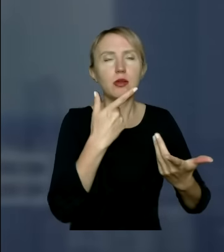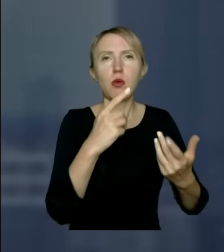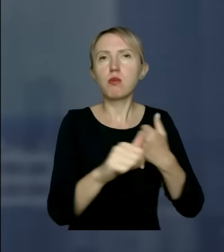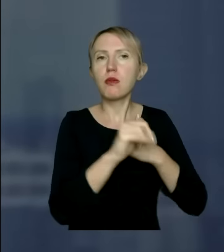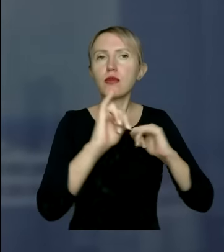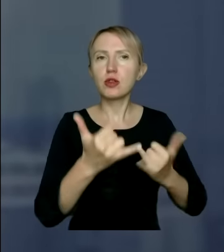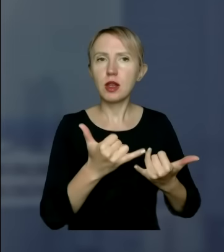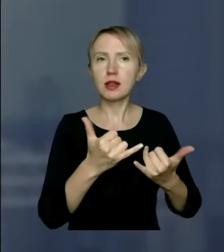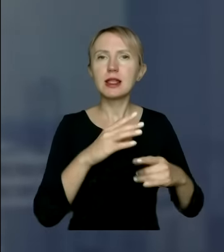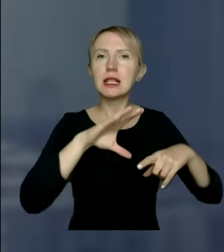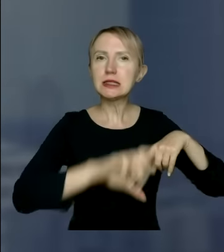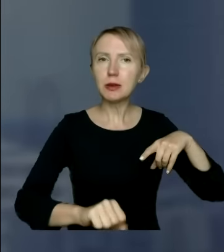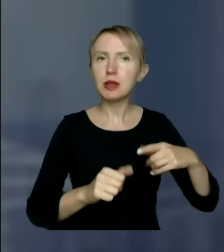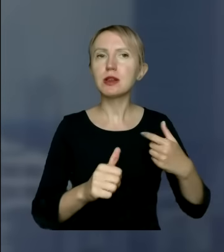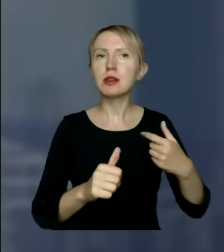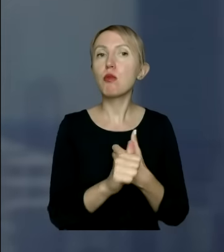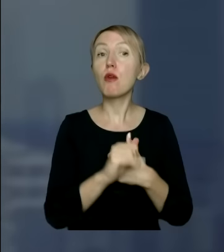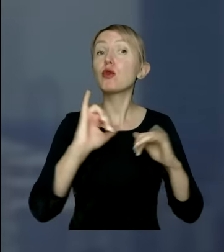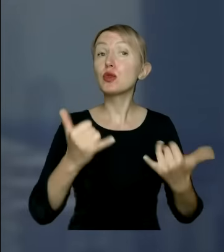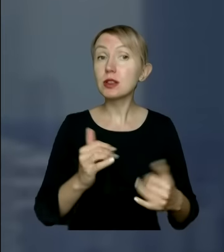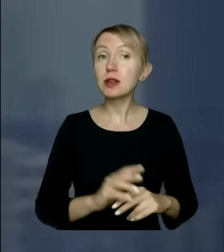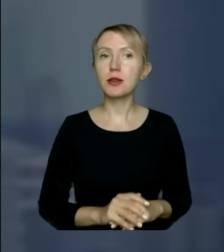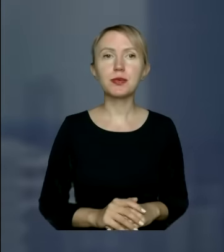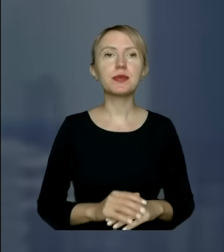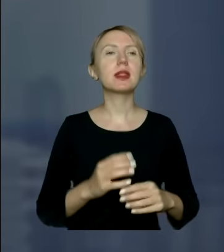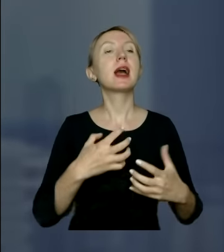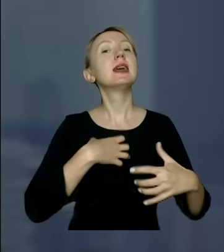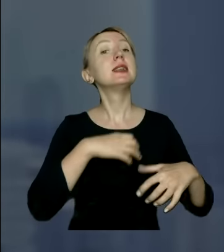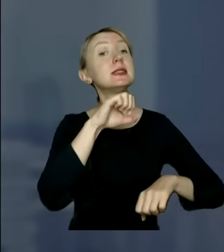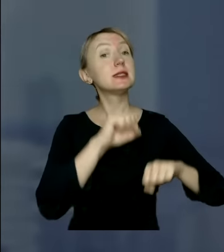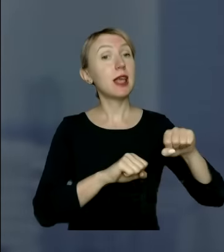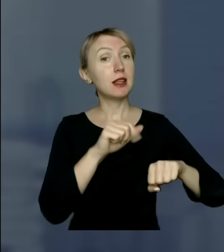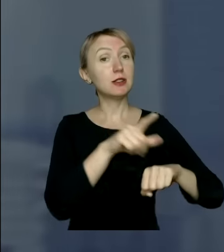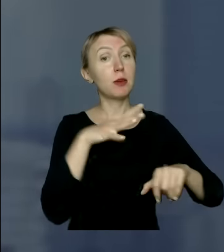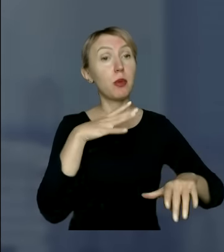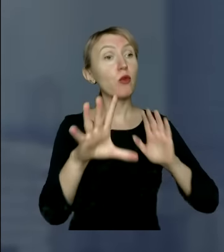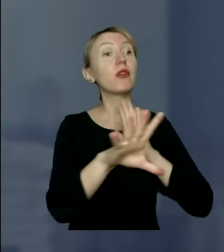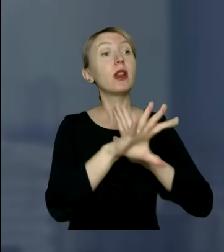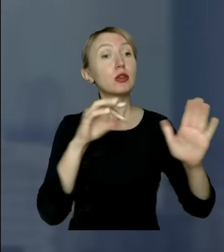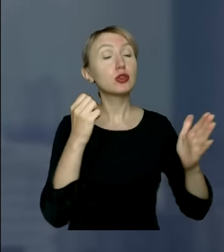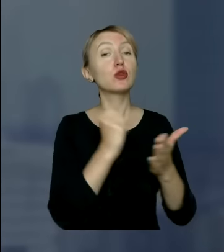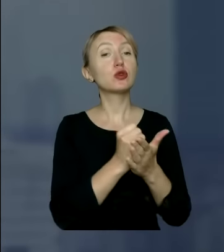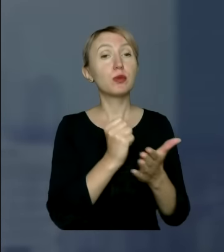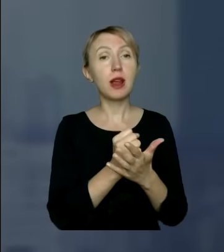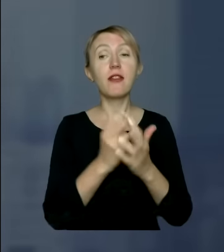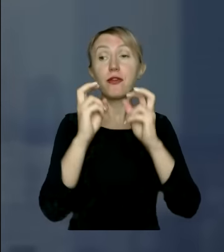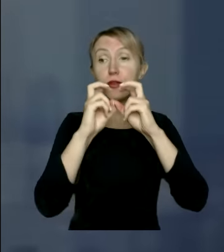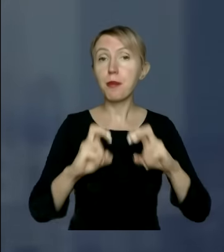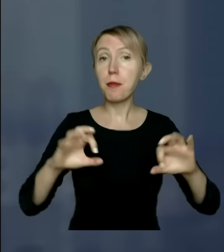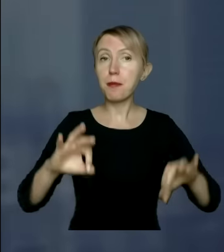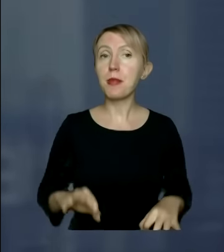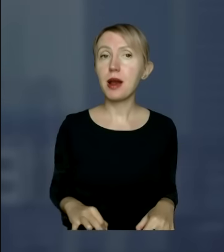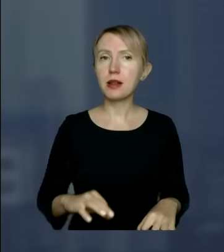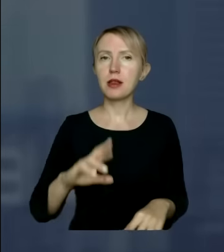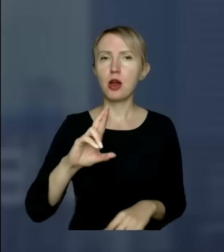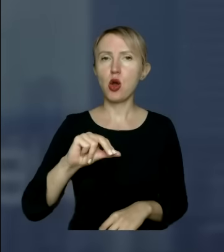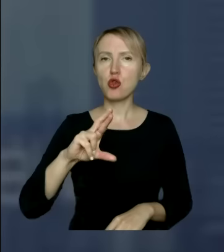dyscyplinarny został Otóż za to że ten sędzia który został wylosowany do sprawy pana